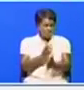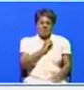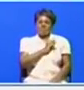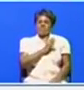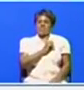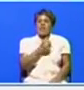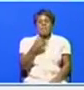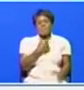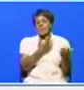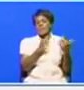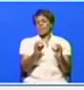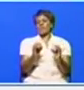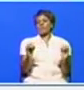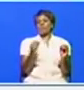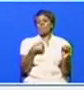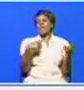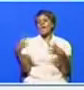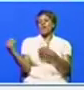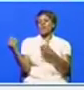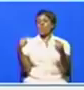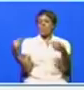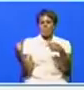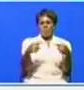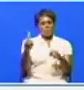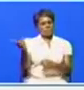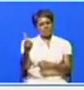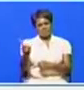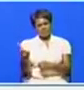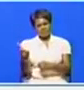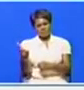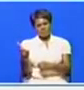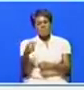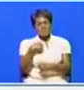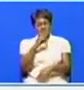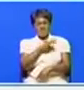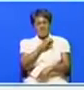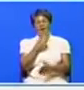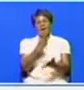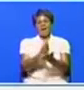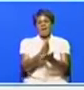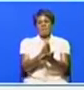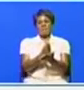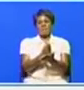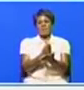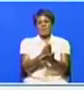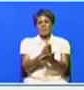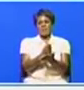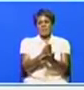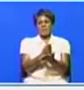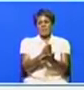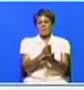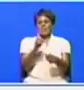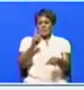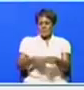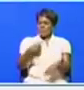sababu sikuwa natarajia ndaenda vitani. Sikutarajia ndaenda Iraq, sikutarajia ndaenda Afghanistan. So